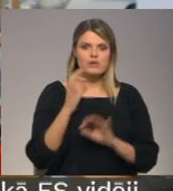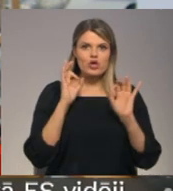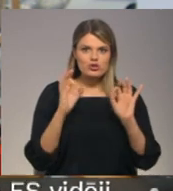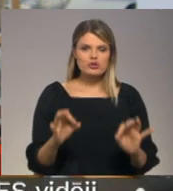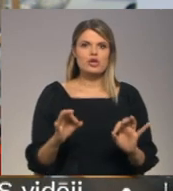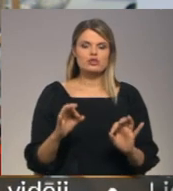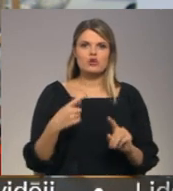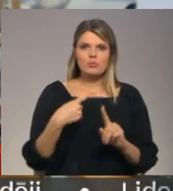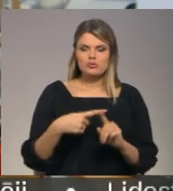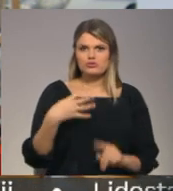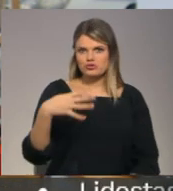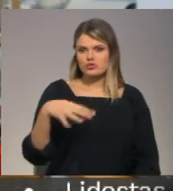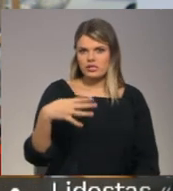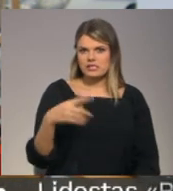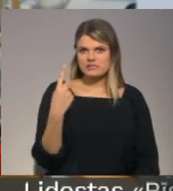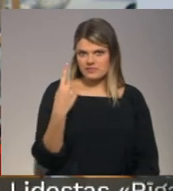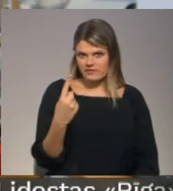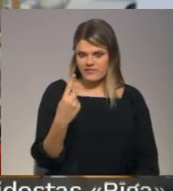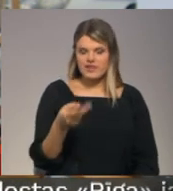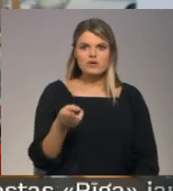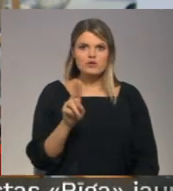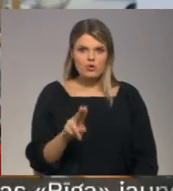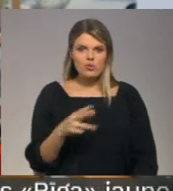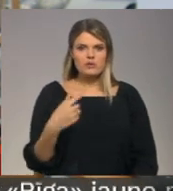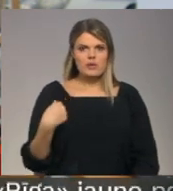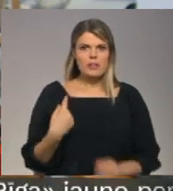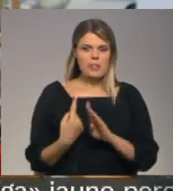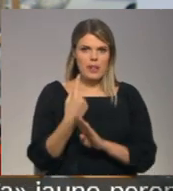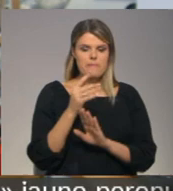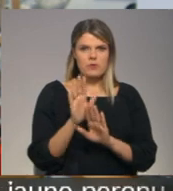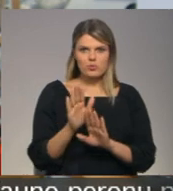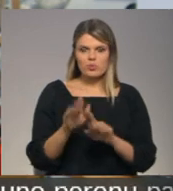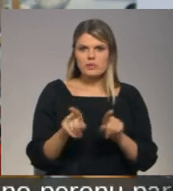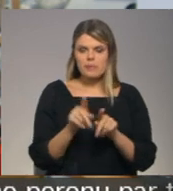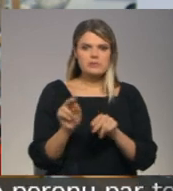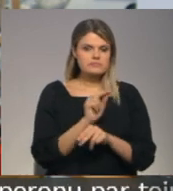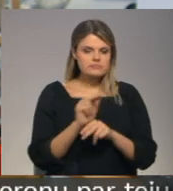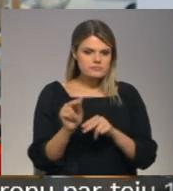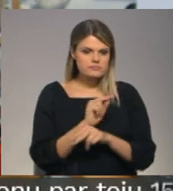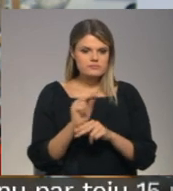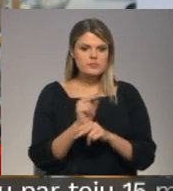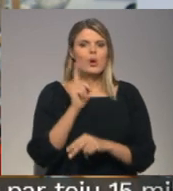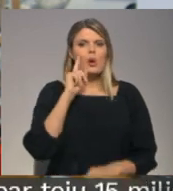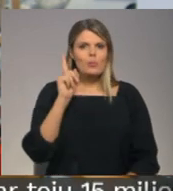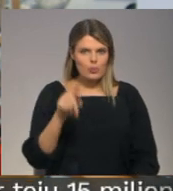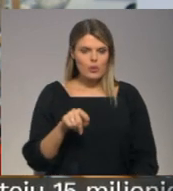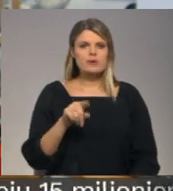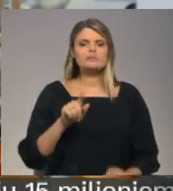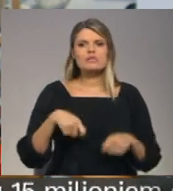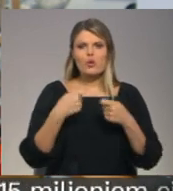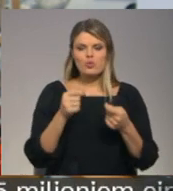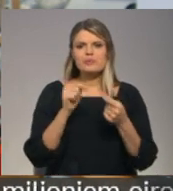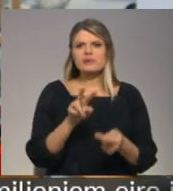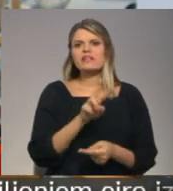tā temperatūra 41 grāds un turās temperatūra nestoties uz terapiju. Vai ne? Nu, protams, ja dod